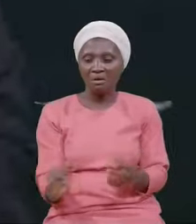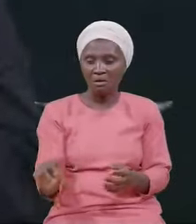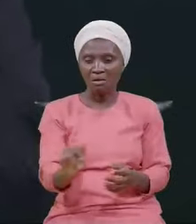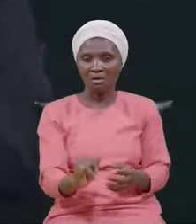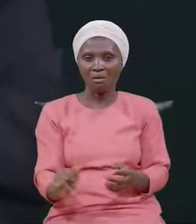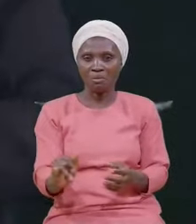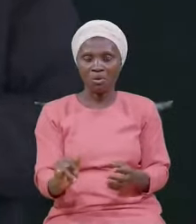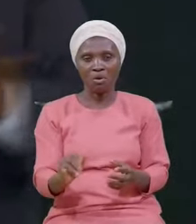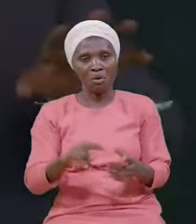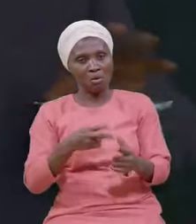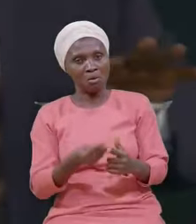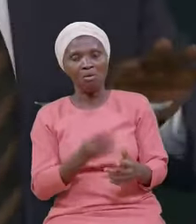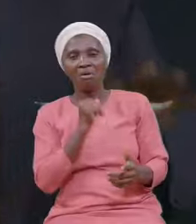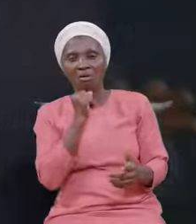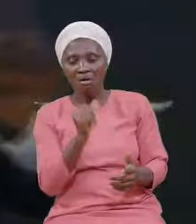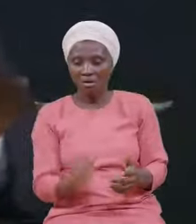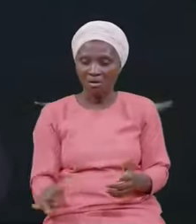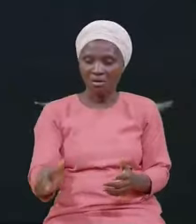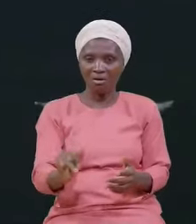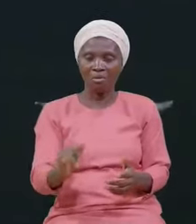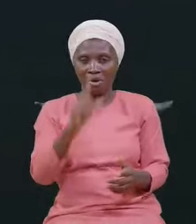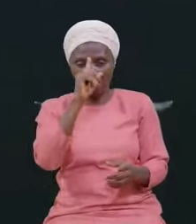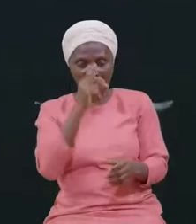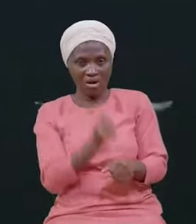commun ou habituel, quotidien.